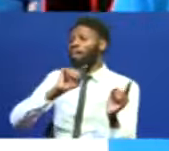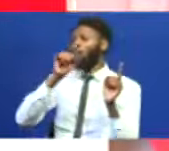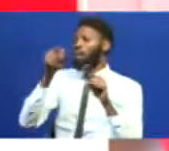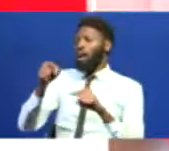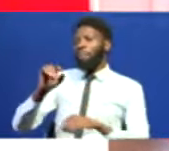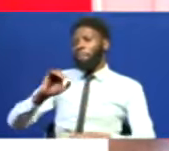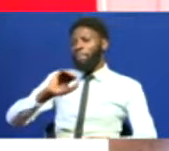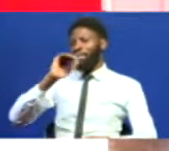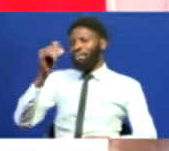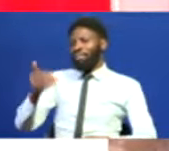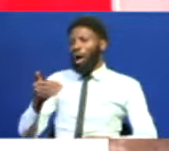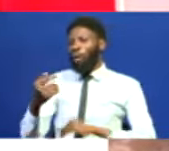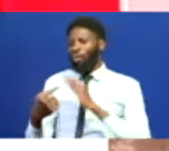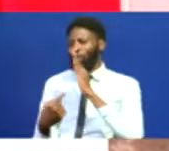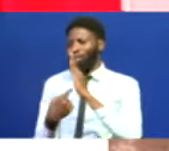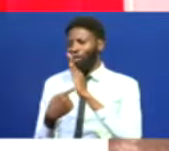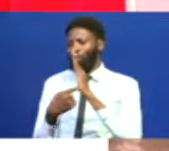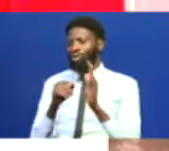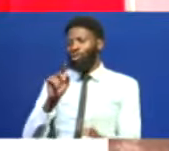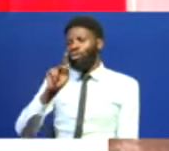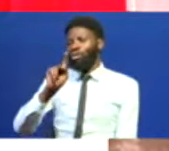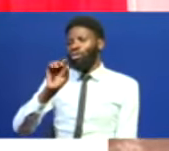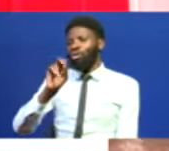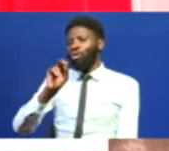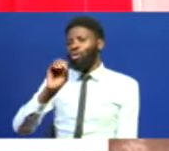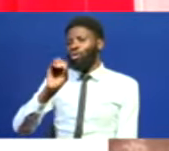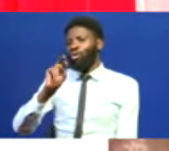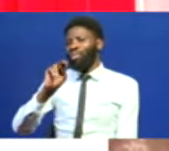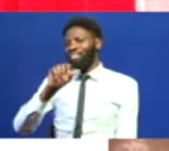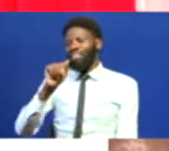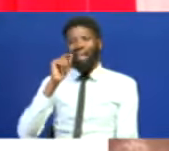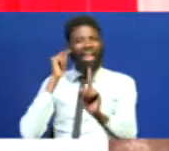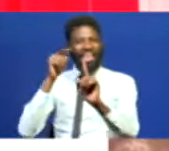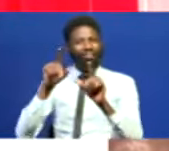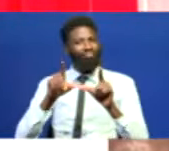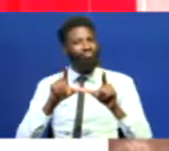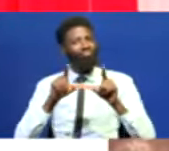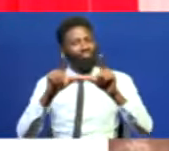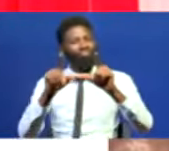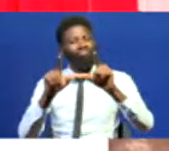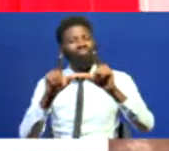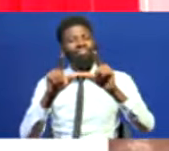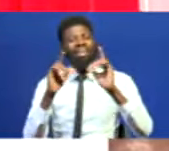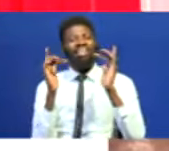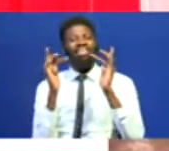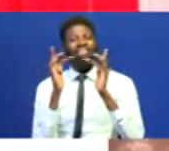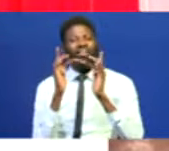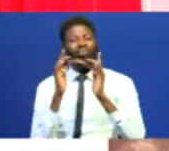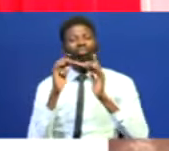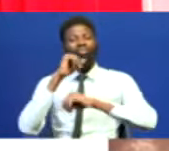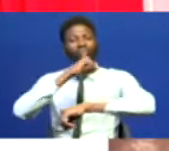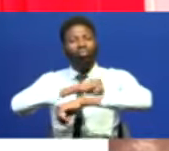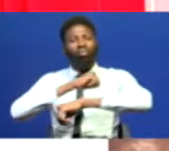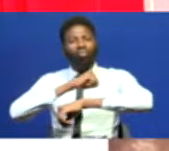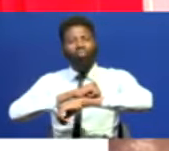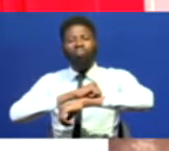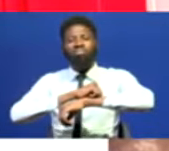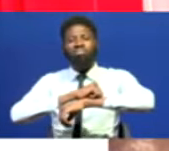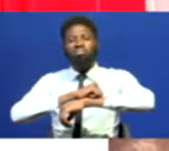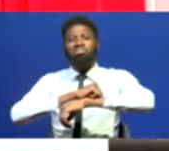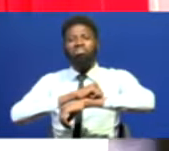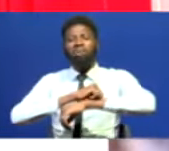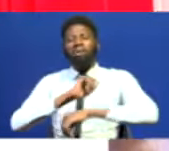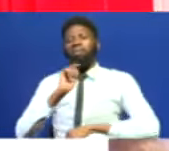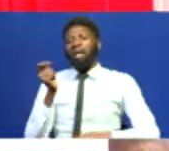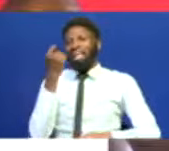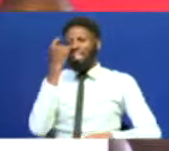kwa hafla ya kutoa leseni kwa chuo kikuu cha mtandaoni humu nchini ambacho ni cha kwanza cha umma kutoa mafunzo